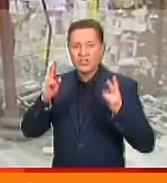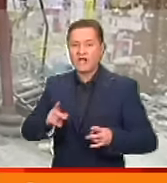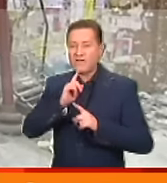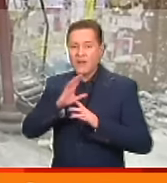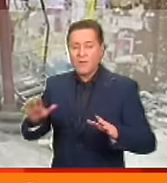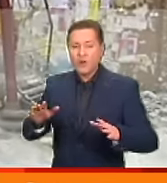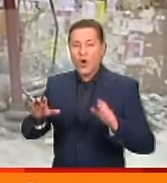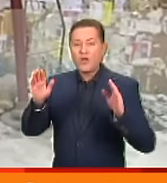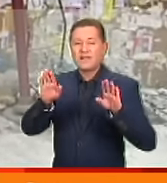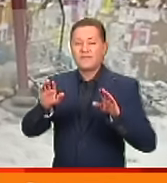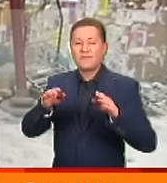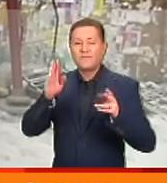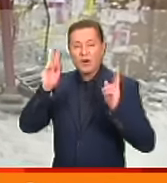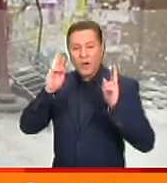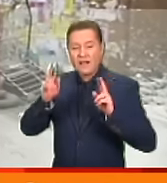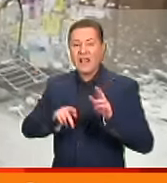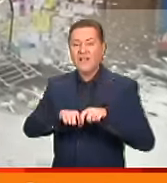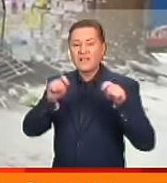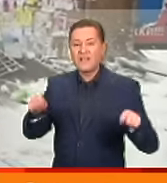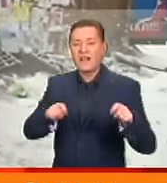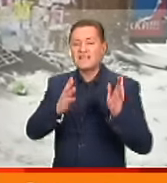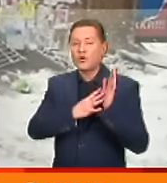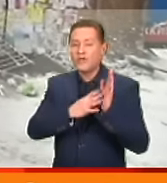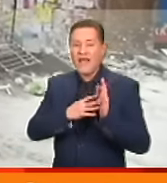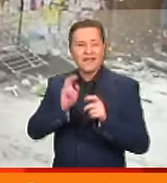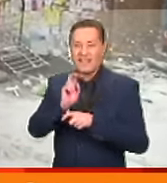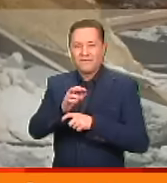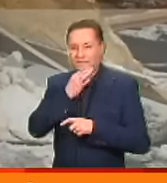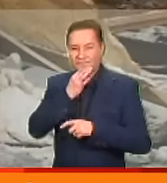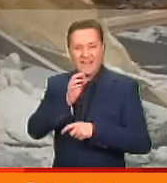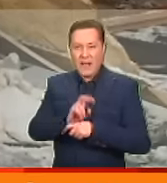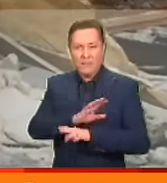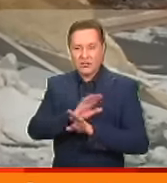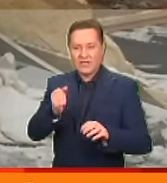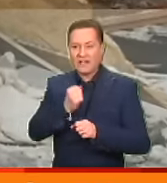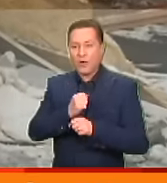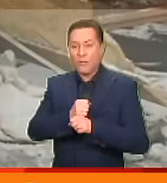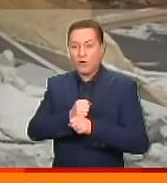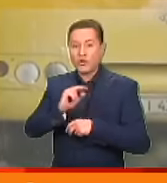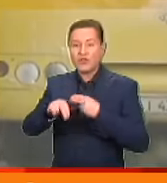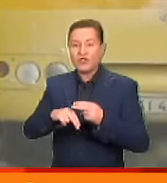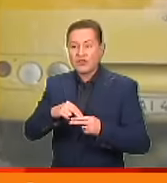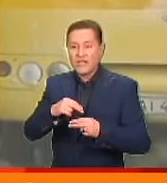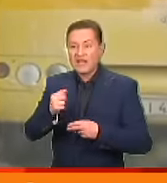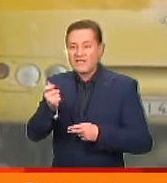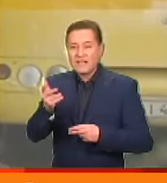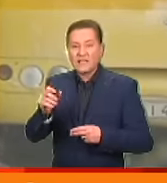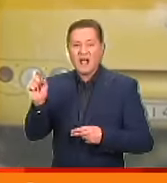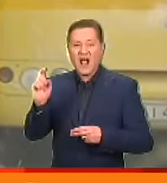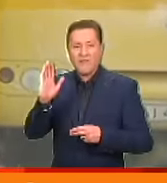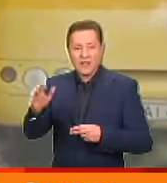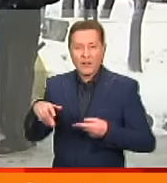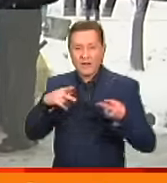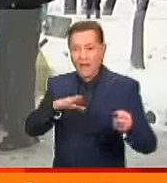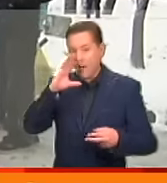бо заклад мав відкриватися о 9:00. І працівники ще просто не прийшли на роботу. А буквально за лічені хвилини до зіткнення під'їхав